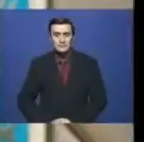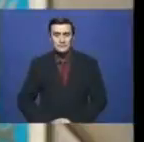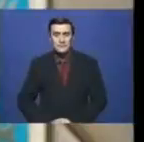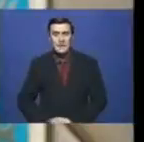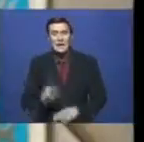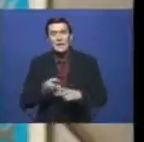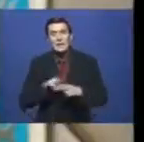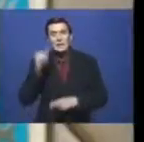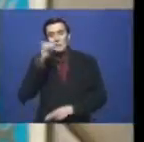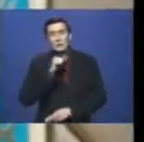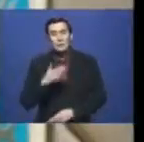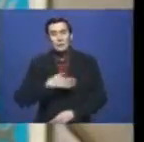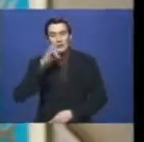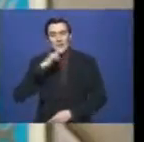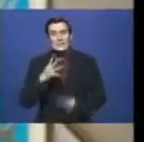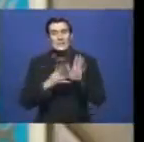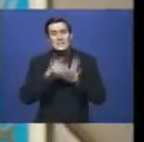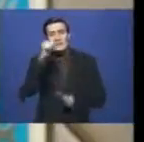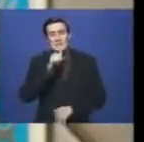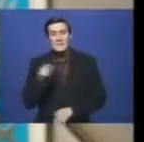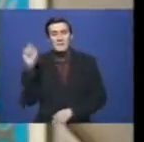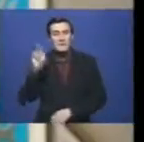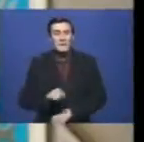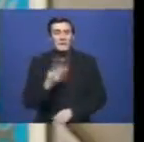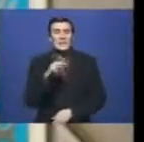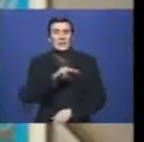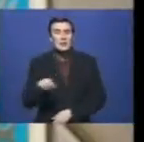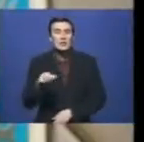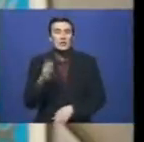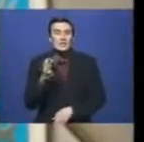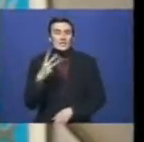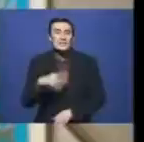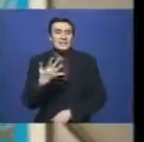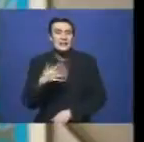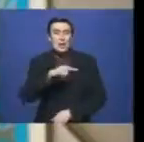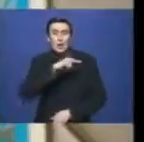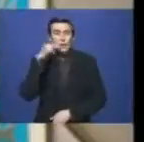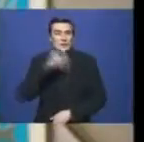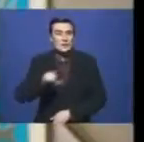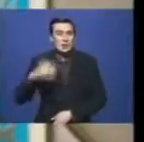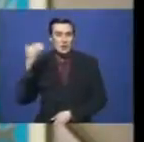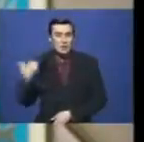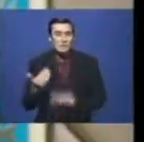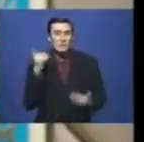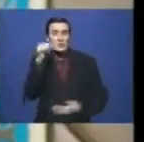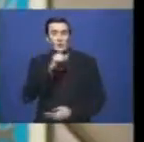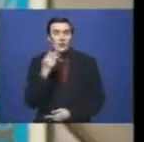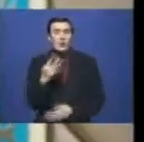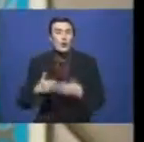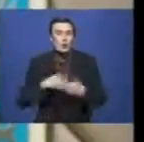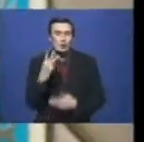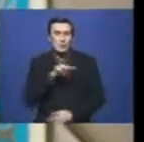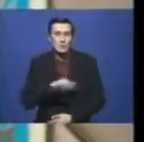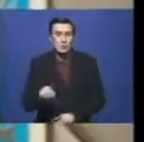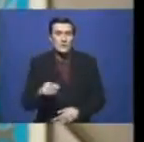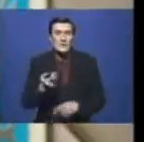В этом году в нашу страну за 9 месяцев въехали 3 миллиона 435 тысяч российских граждан. В прошлом году около 3 миллионов. Из